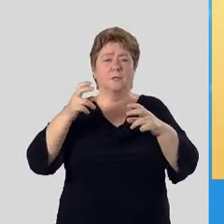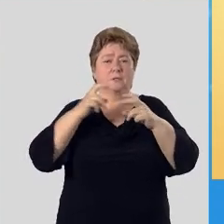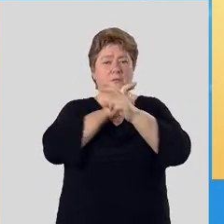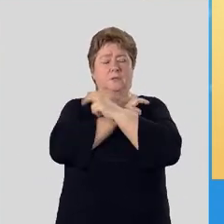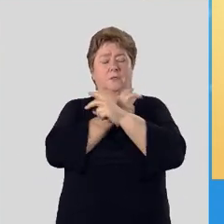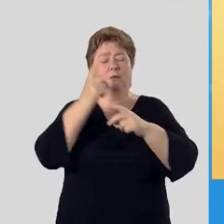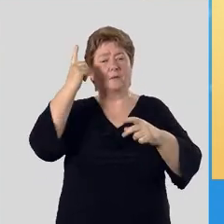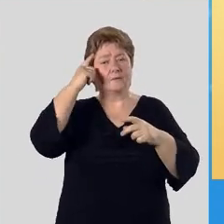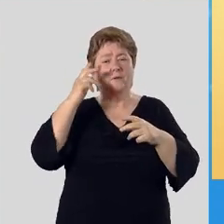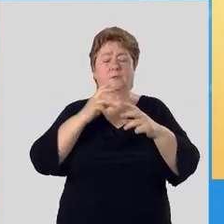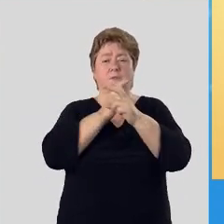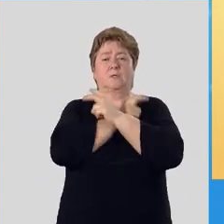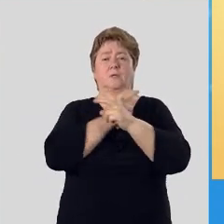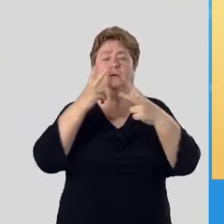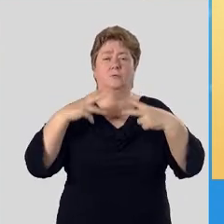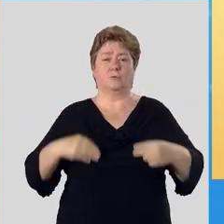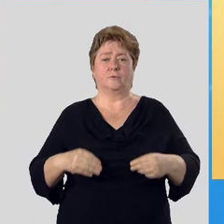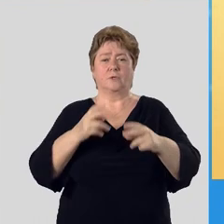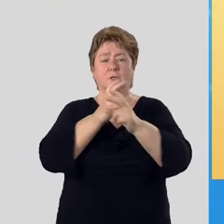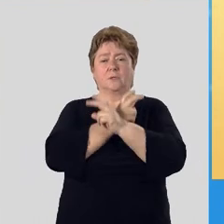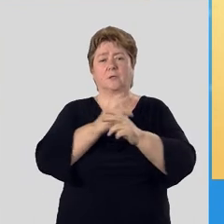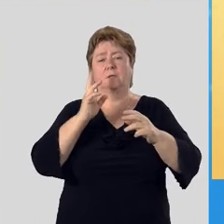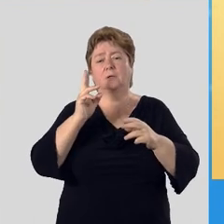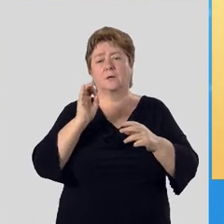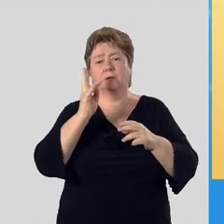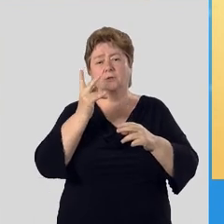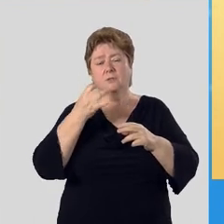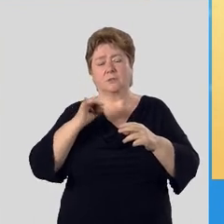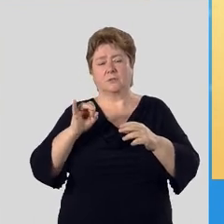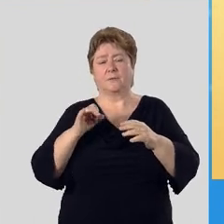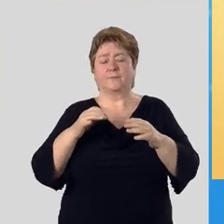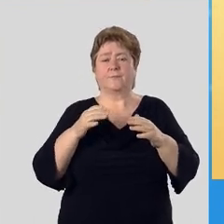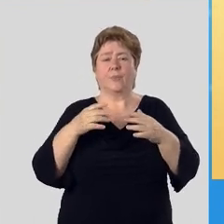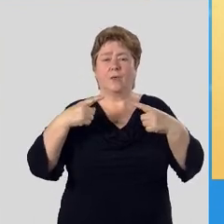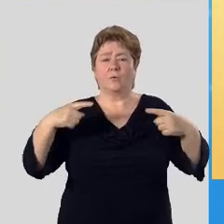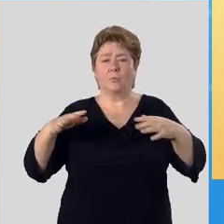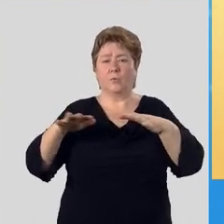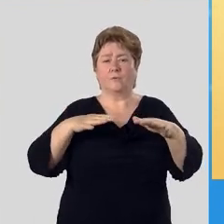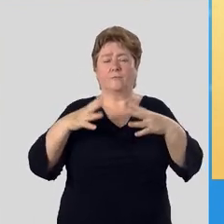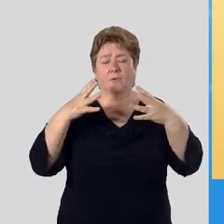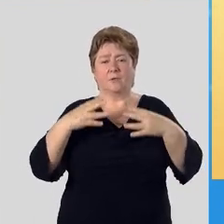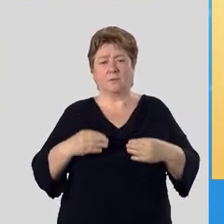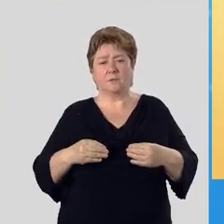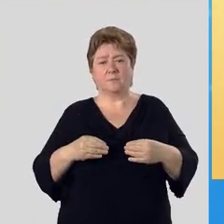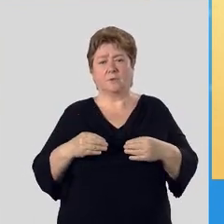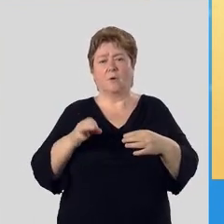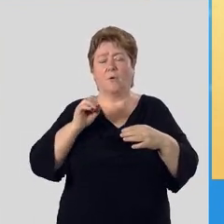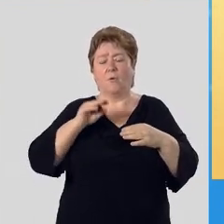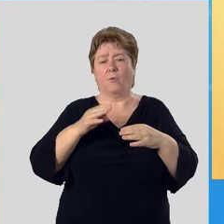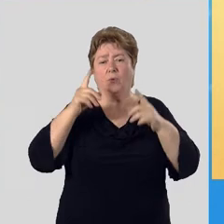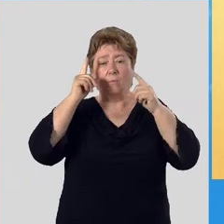головы, скелет туловища, скелет конечностей. Любое движение в организме